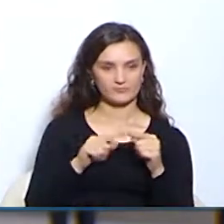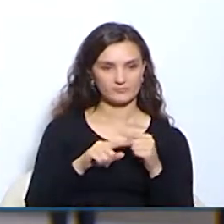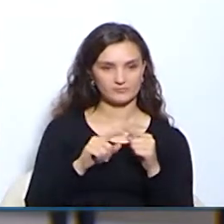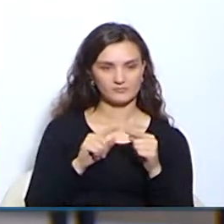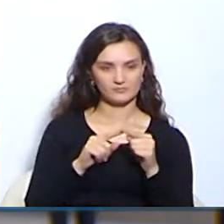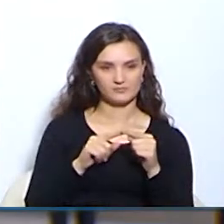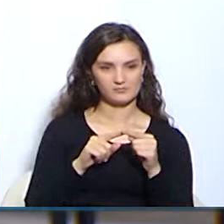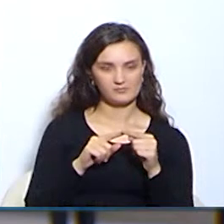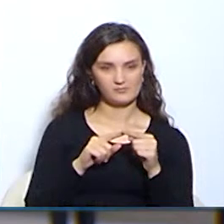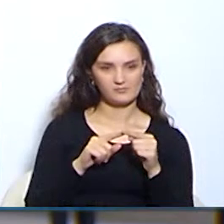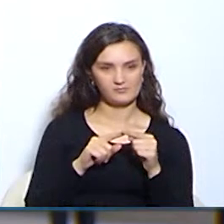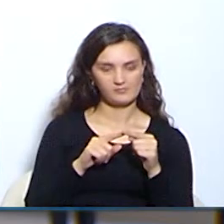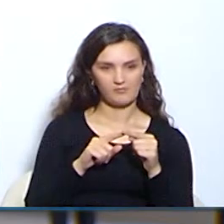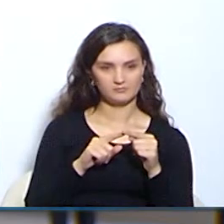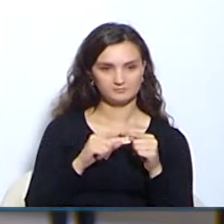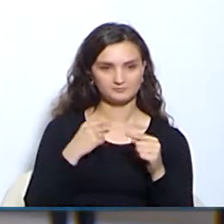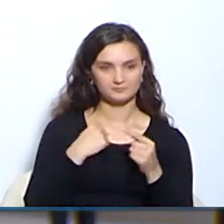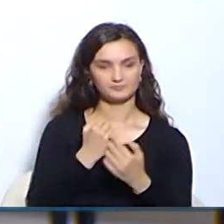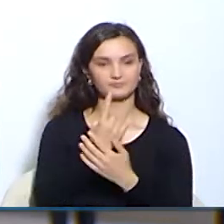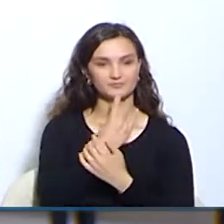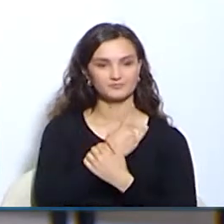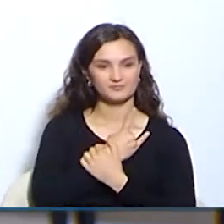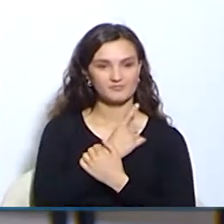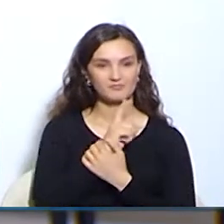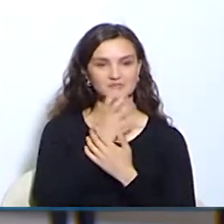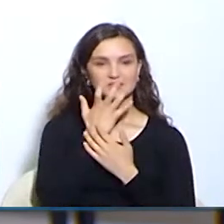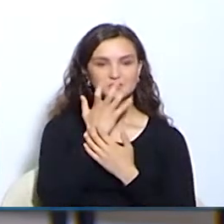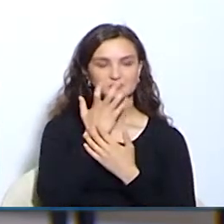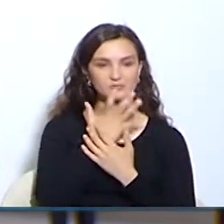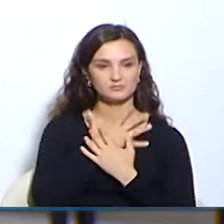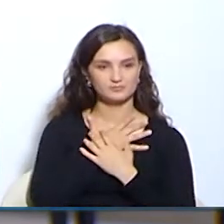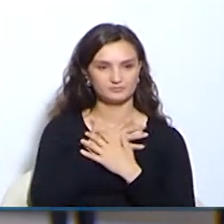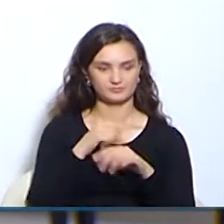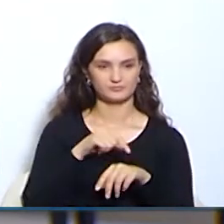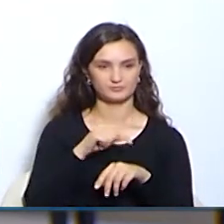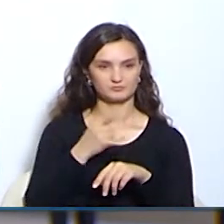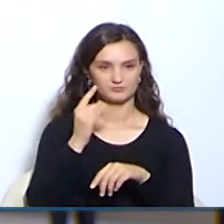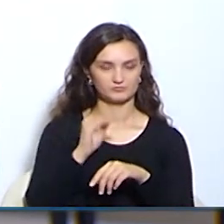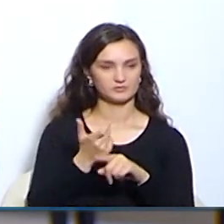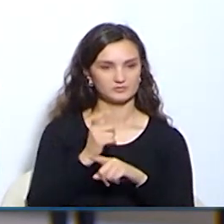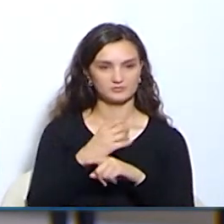რომელიც ფიზიკურად მომეკვრება. Ფიზიკურ სითბოს მაგზნობინებს და თქვა ეს ბავშვისთვის არის ძალიან მნიშვნელოვანი.